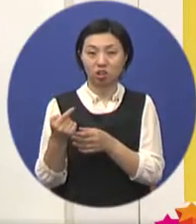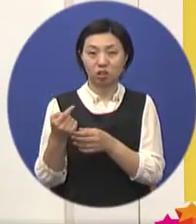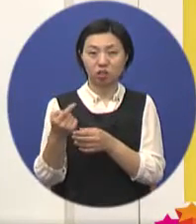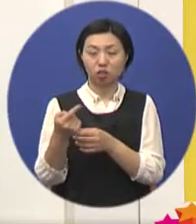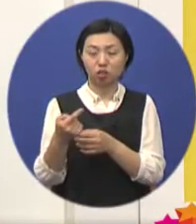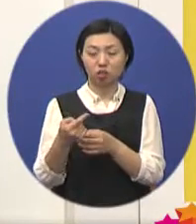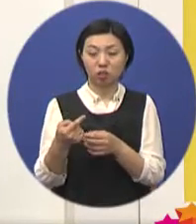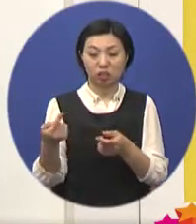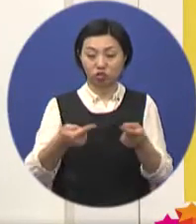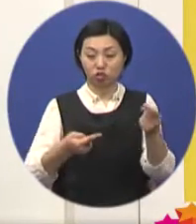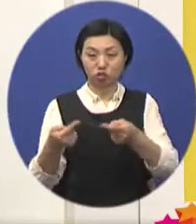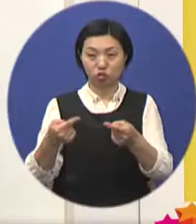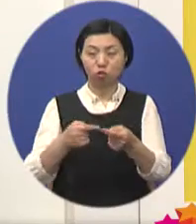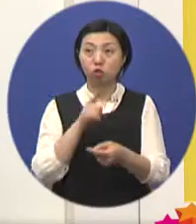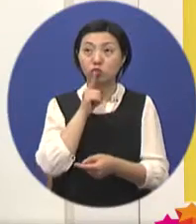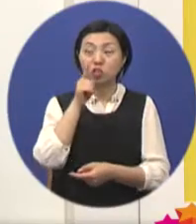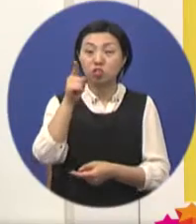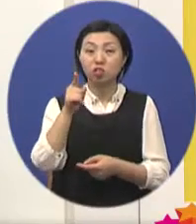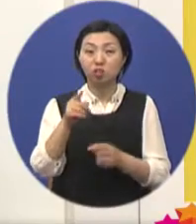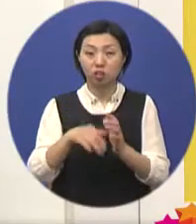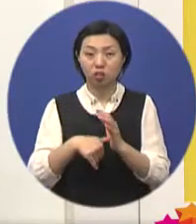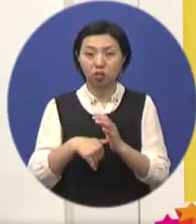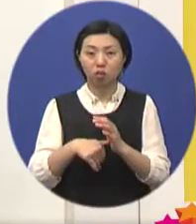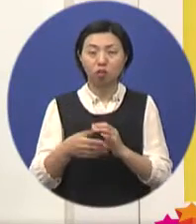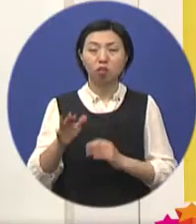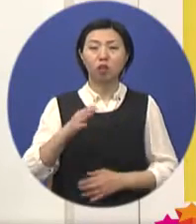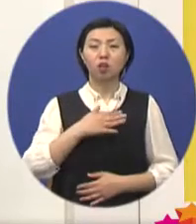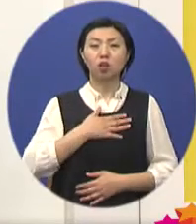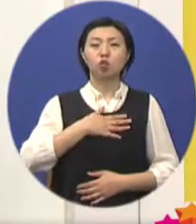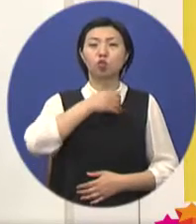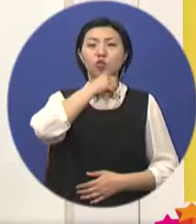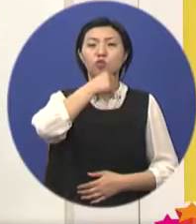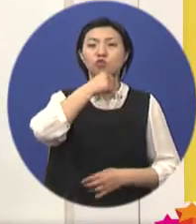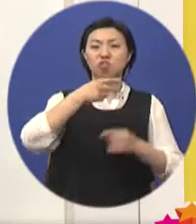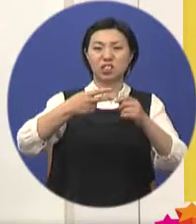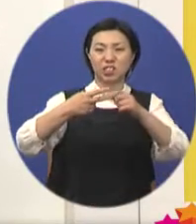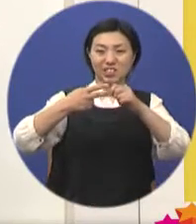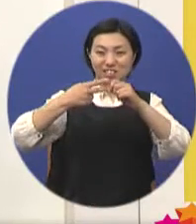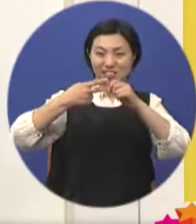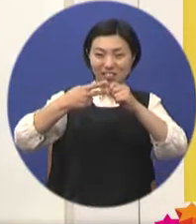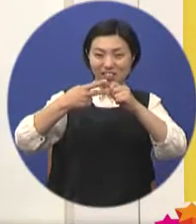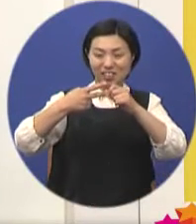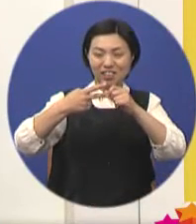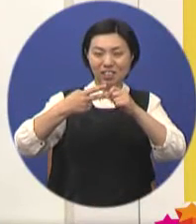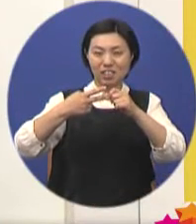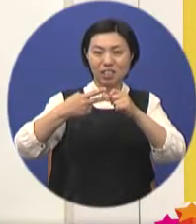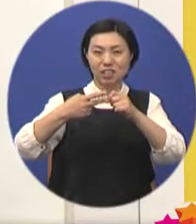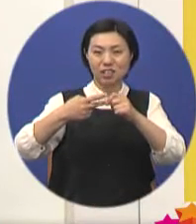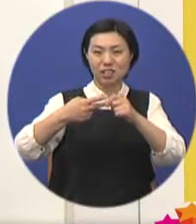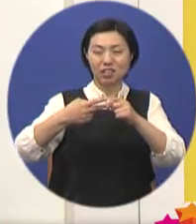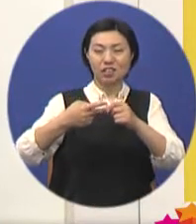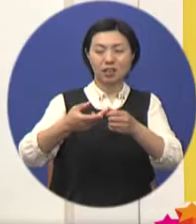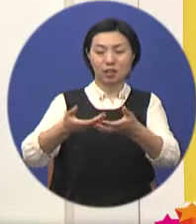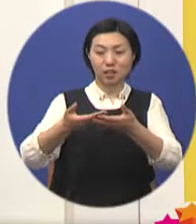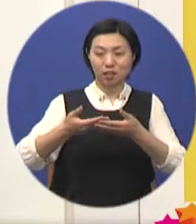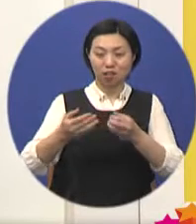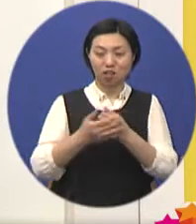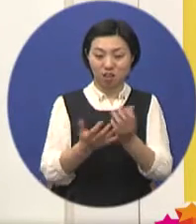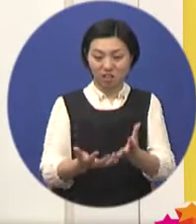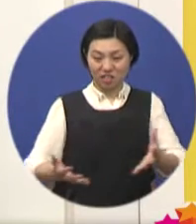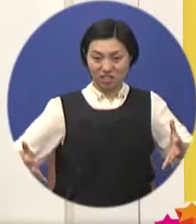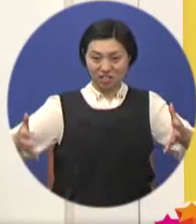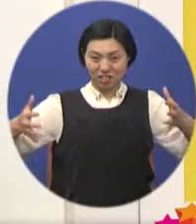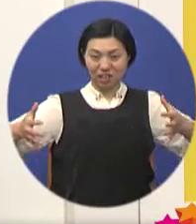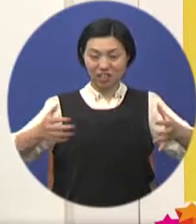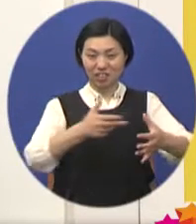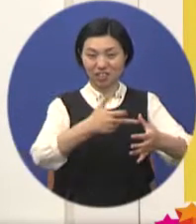예, 신청을 예. 한 거예요. 예. 근데 저를 2등인가 3등 줘가지고 고무다리에 예. 큰 거 있잖아요. 예. 그거 탔어요. 그때는